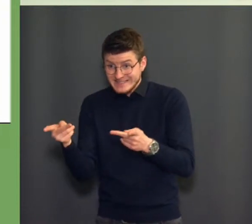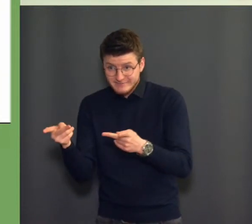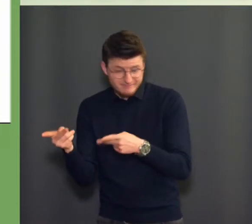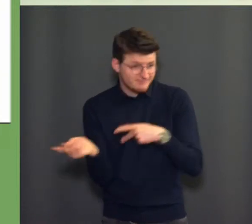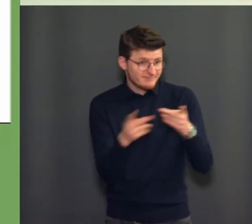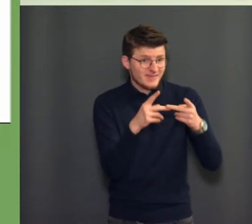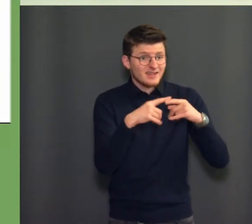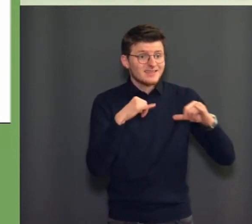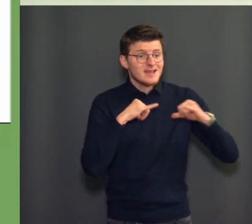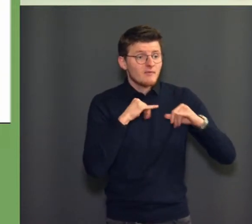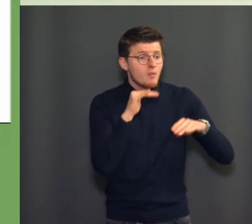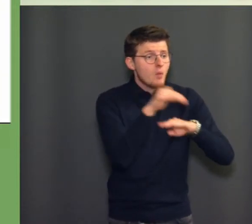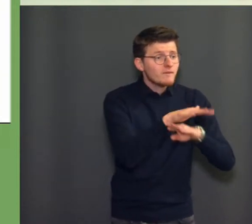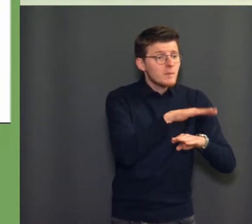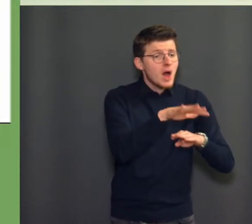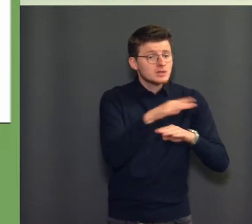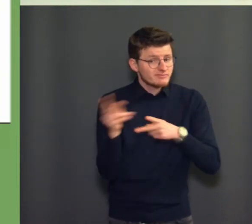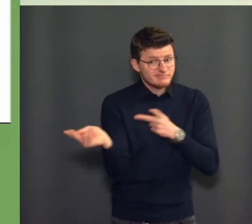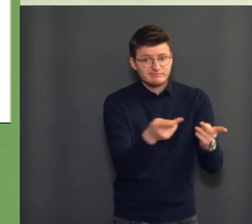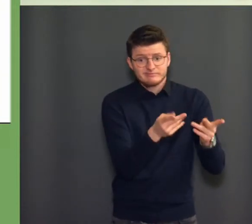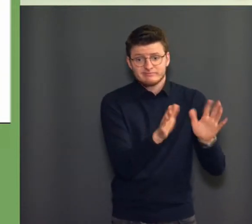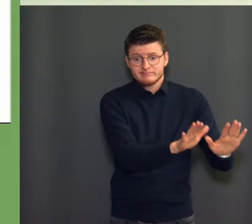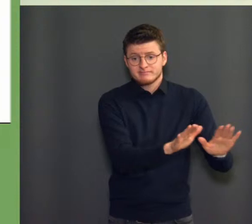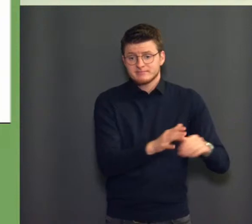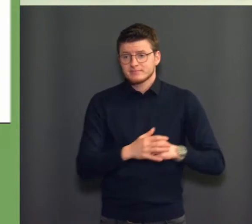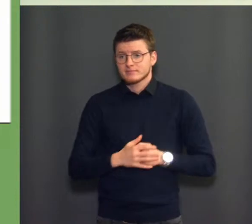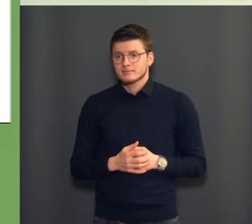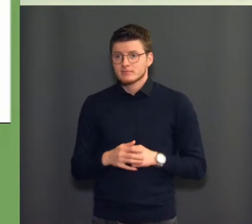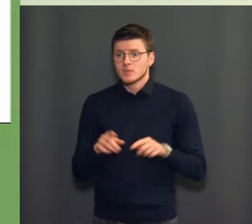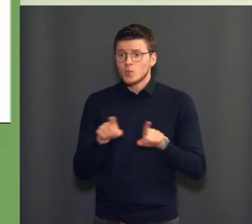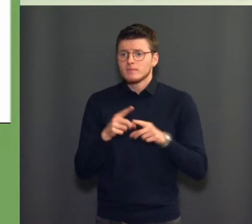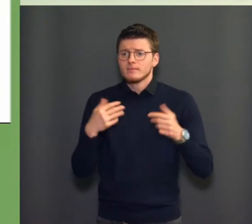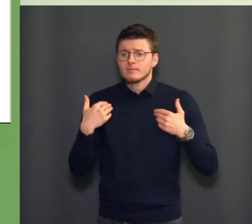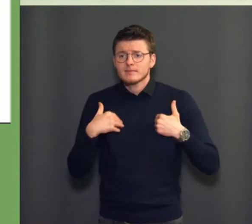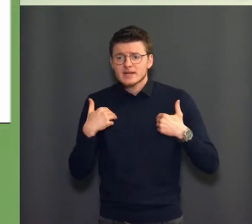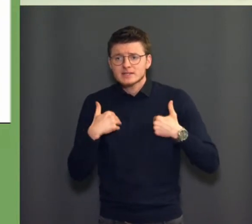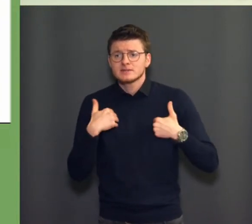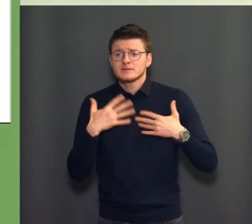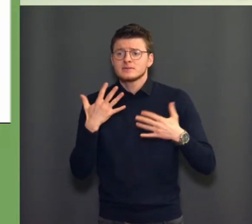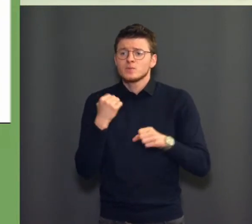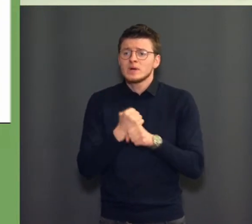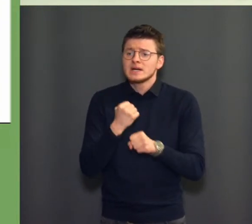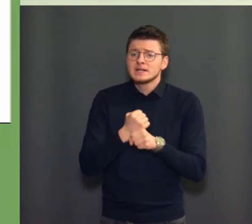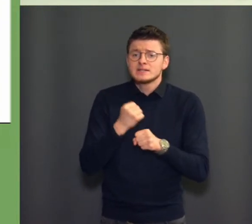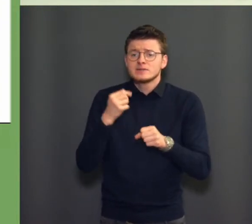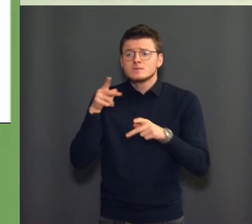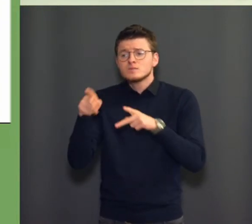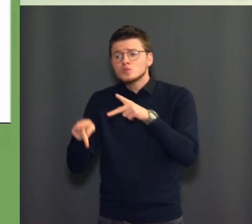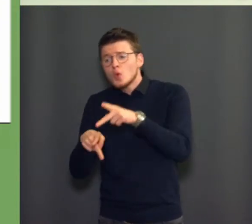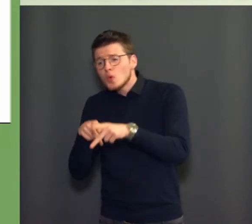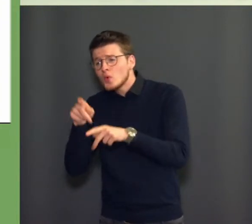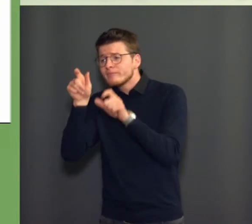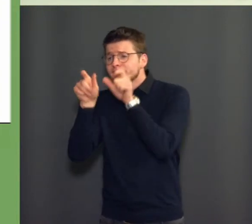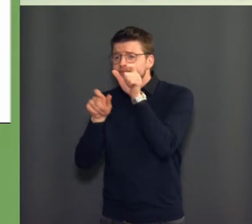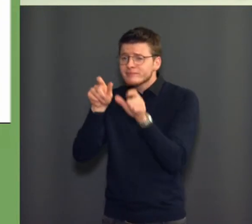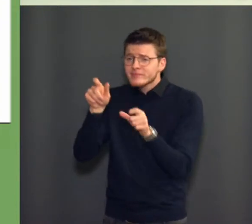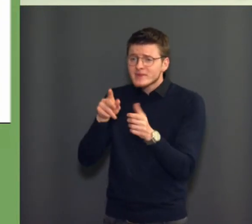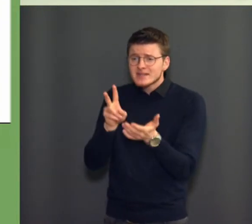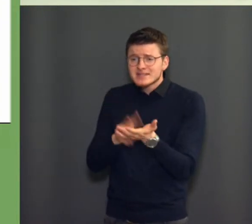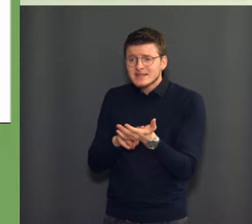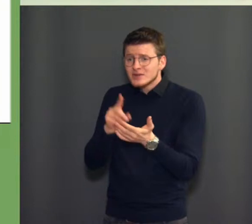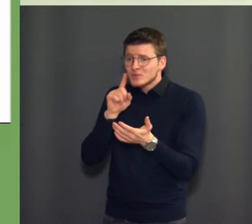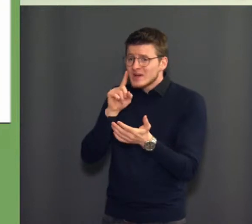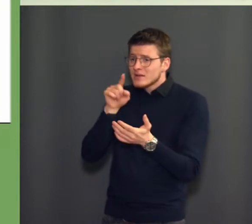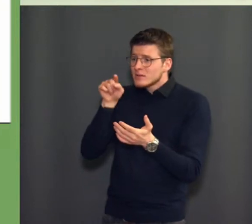Bovendien is de mentale belasting van de mensen die op de zorg werken, in de zorg werken en zeker op intensieve zorgen momenteel